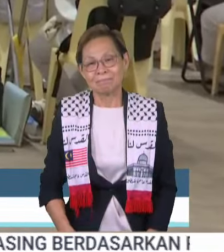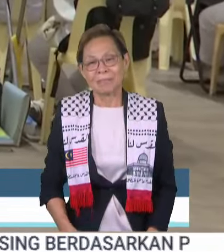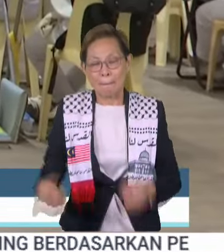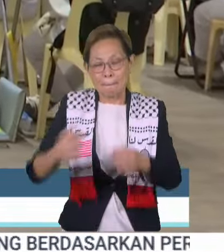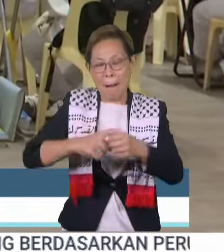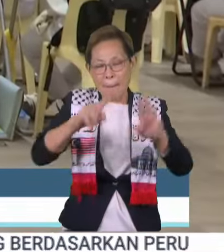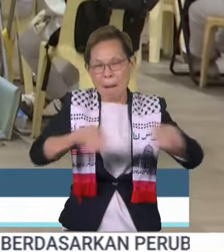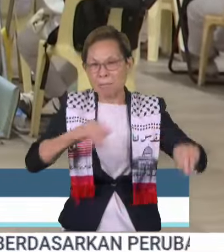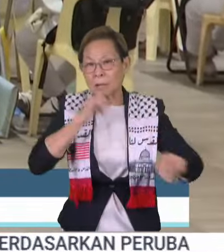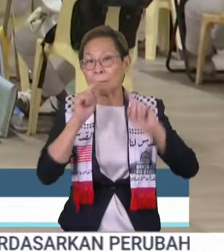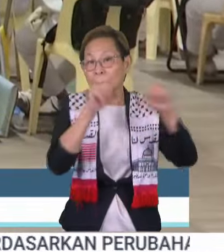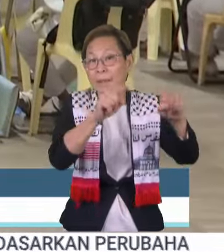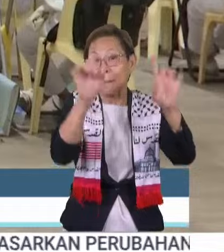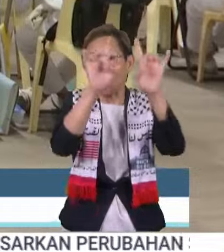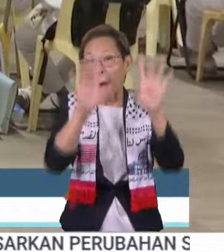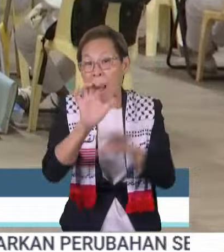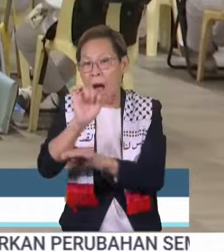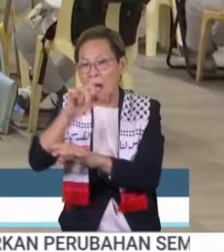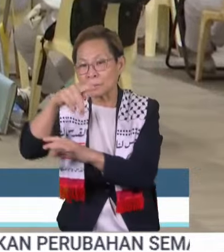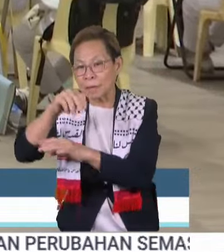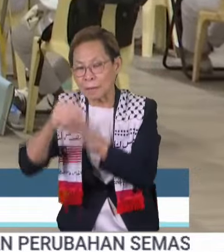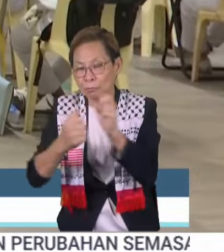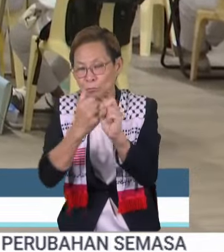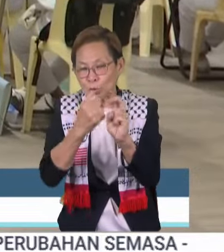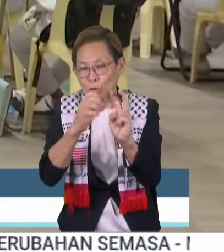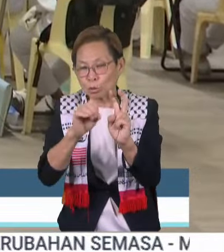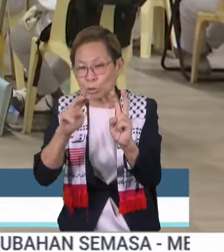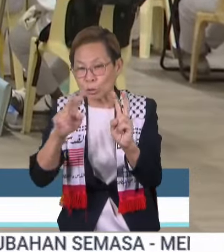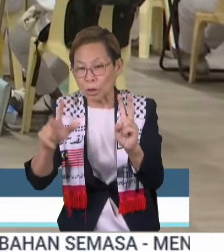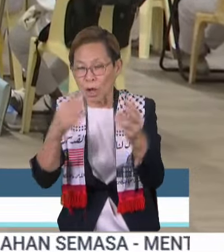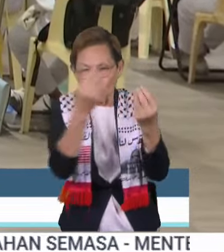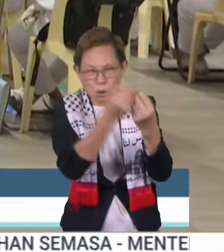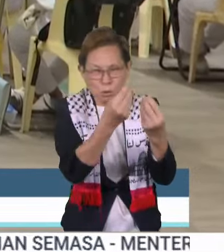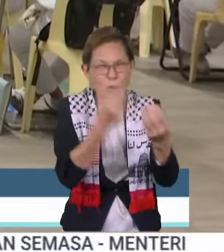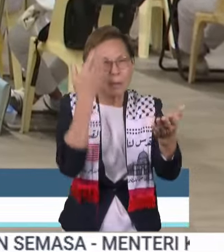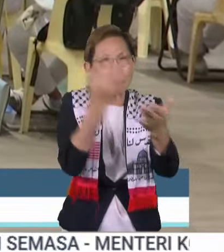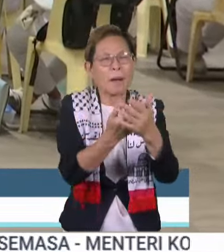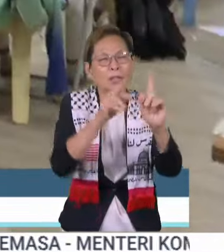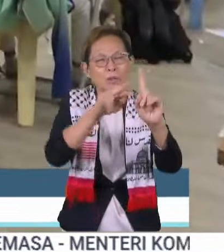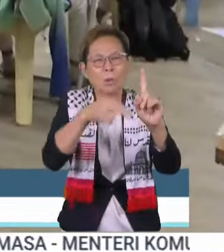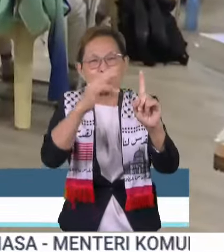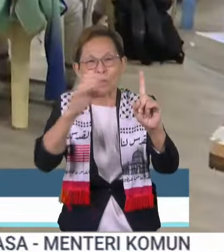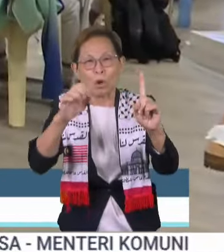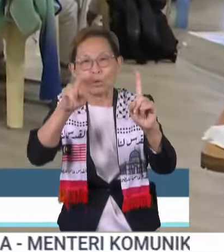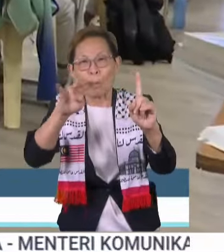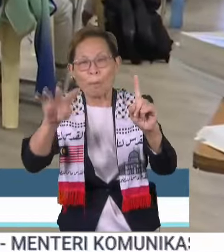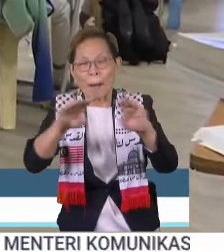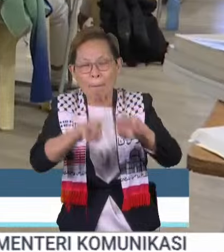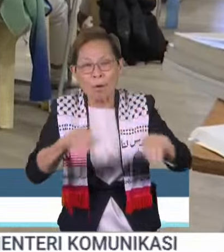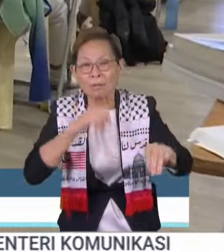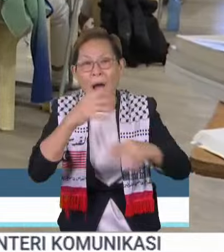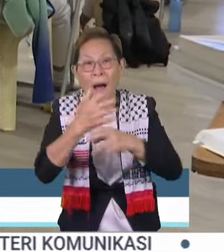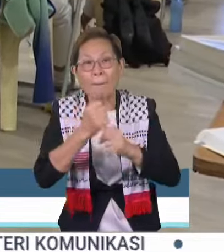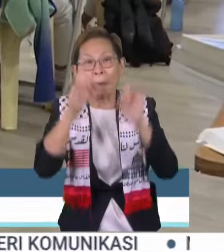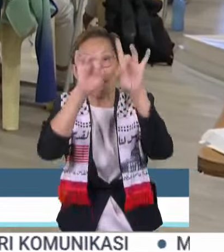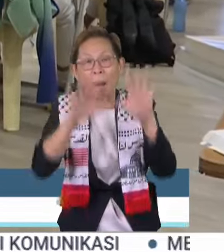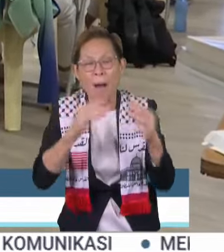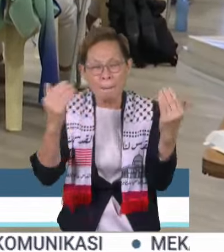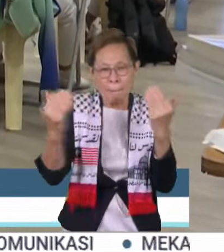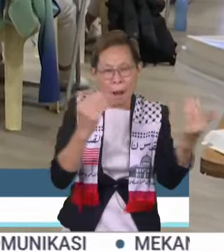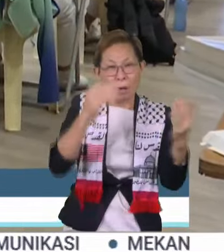Mengenai calon yang tidak hadir peperiksaan SPM 2023, beliau berkata jumlahnya mencecah 1,724 calon, menurun